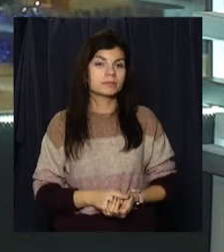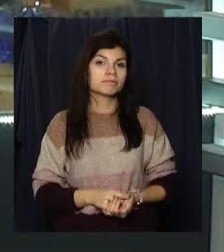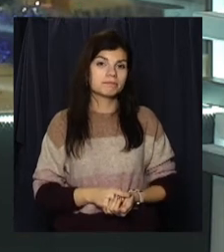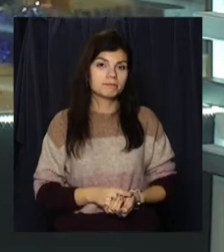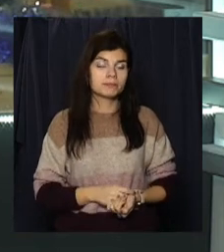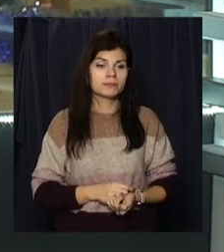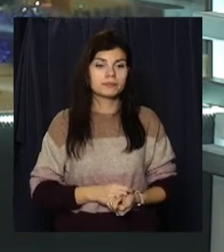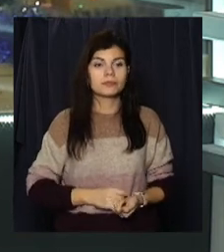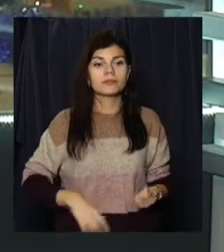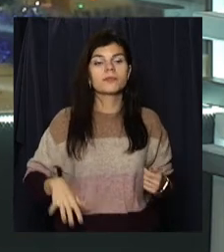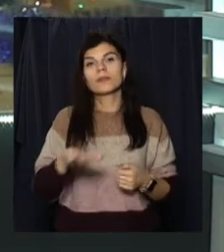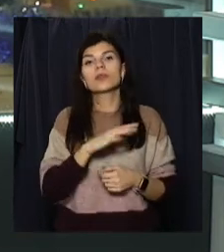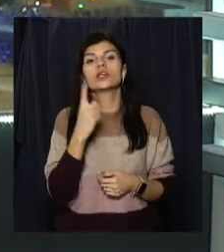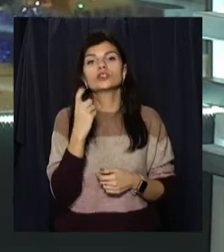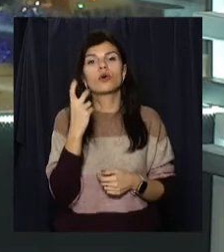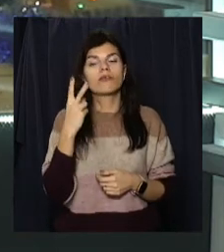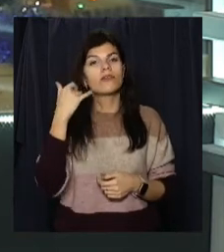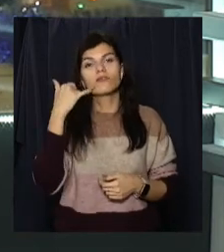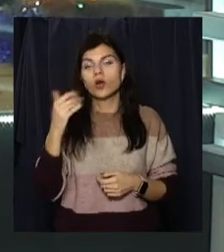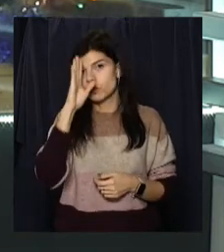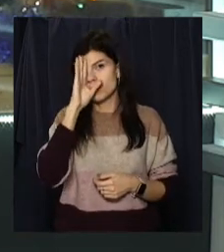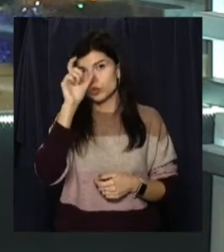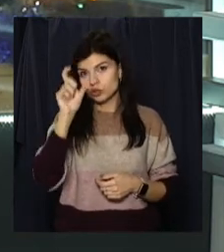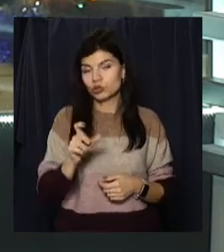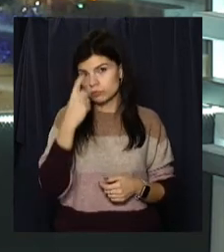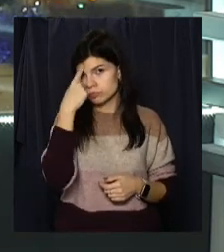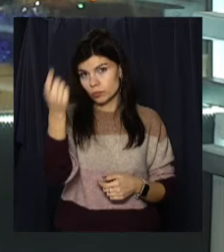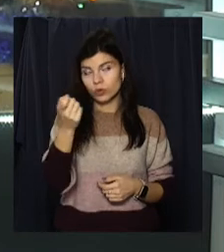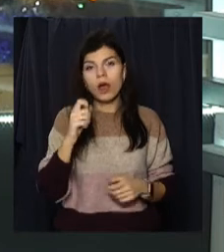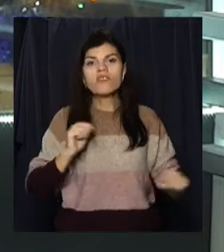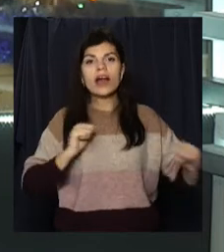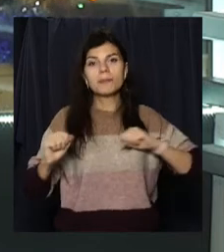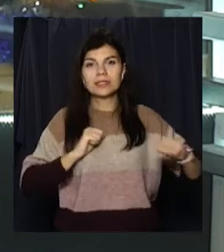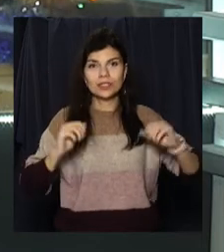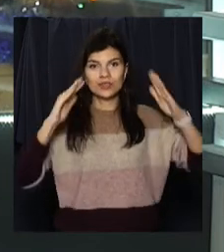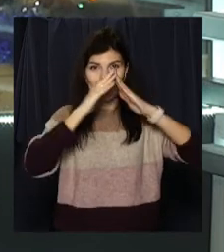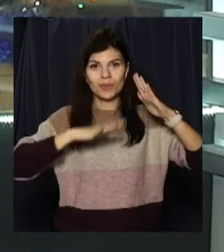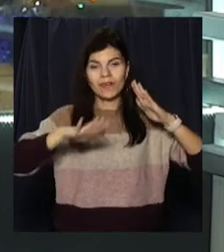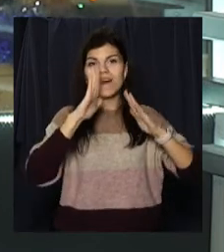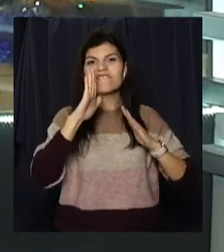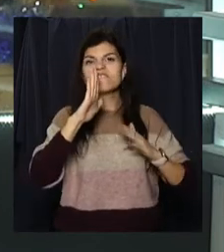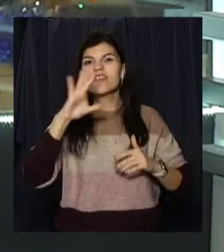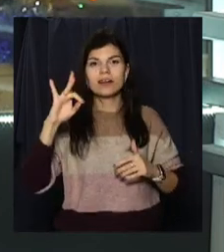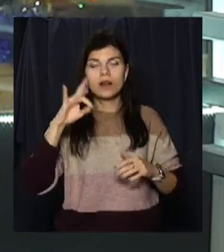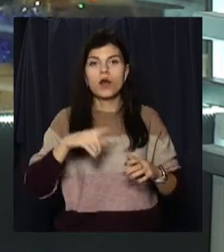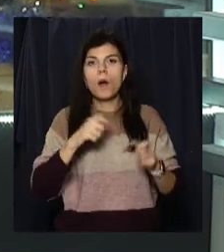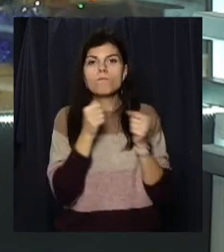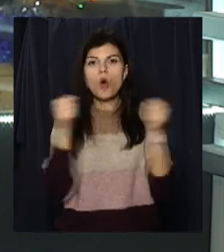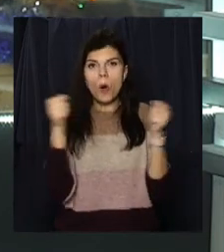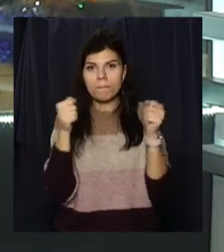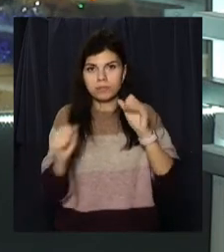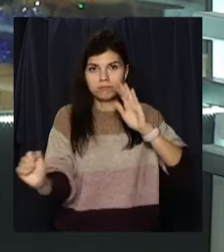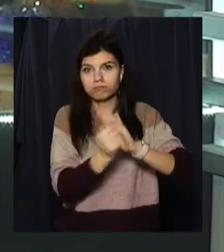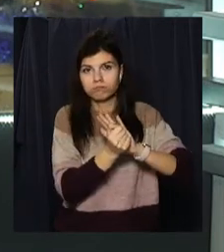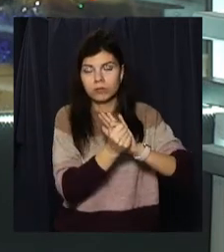Замінування нардепів. На лінію 102 зателефонував чоловік і повідомив. В адміністративній будівлі Верховної Ради закладено вибухівку. І